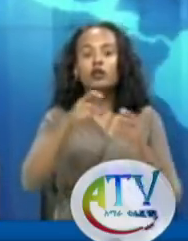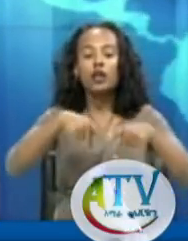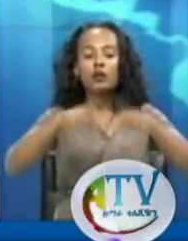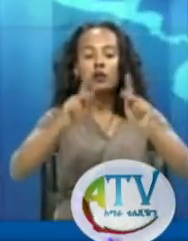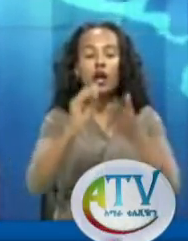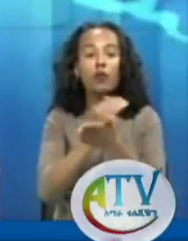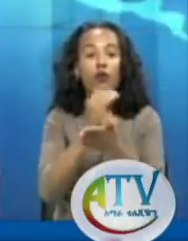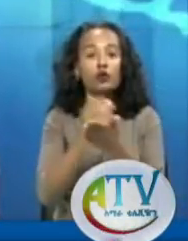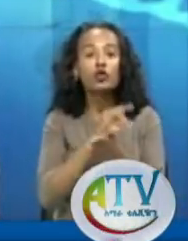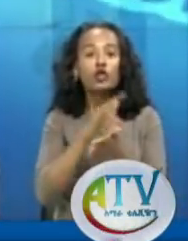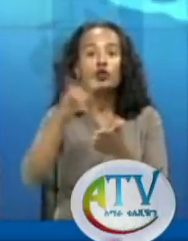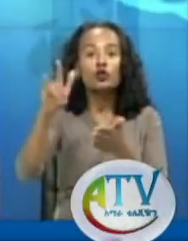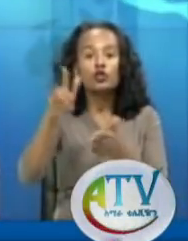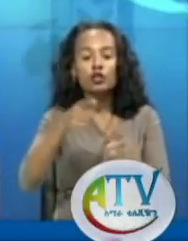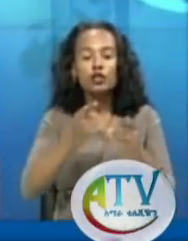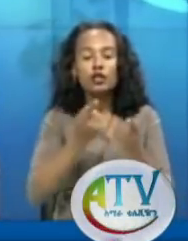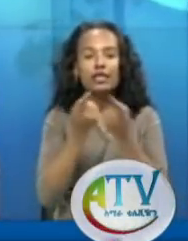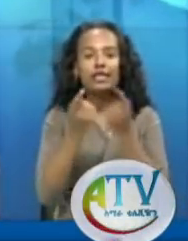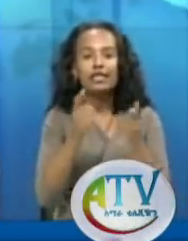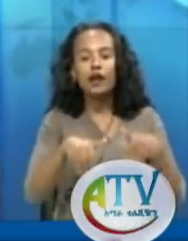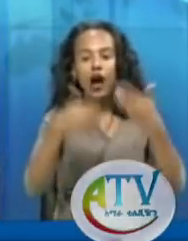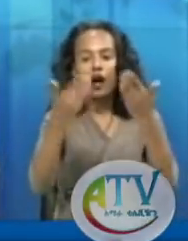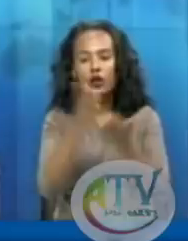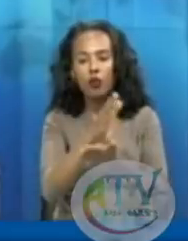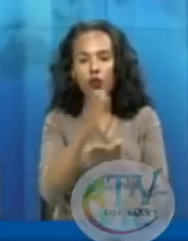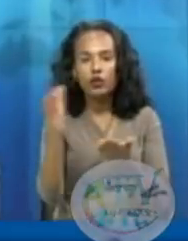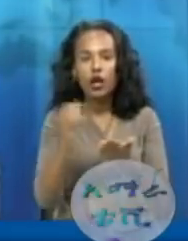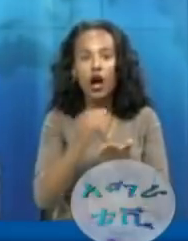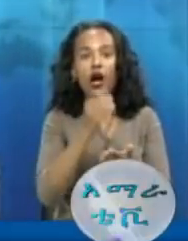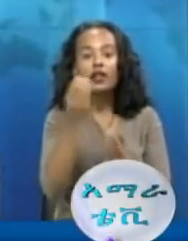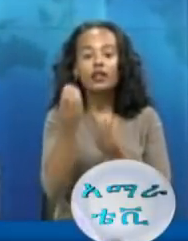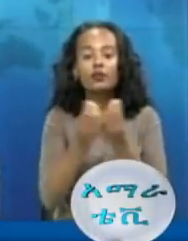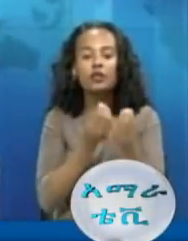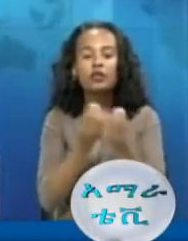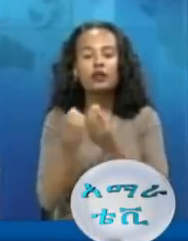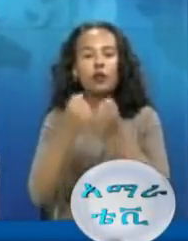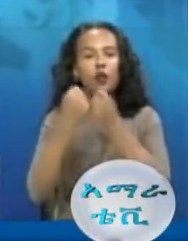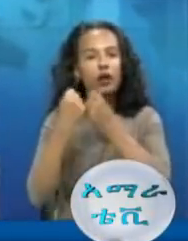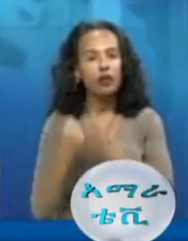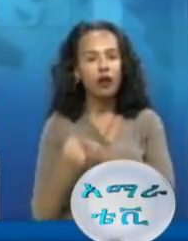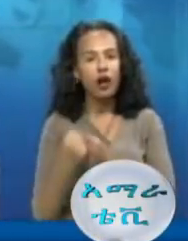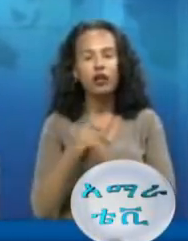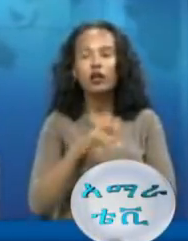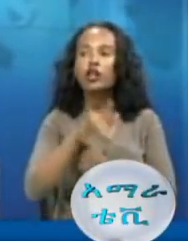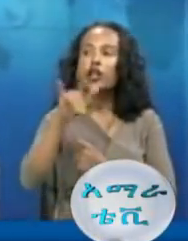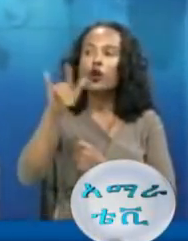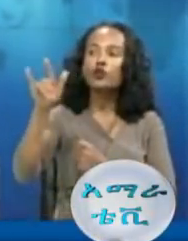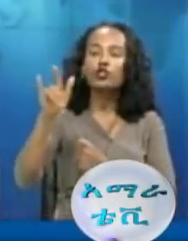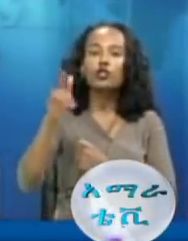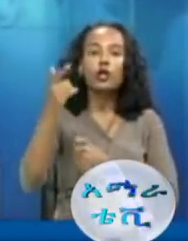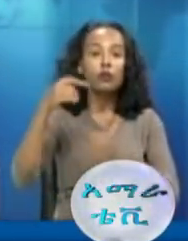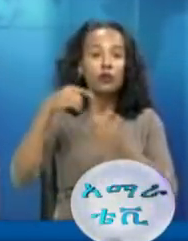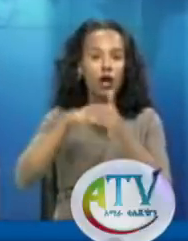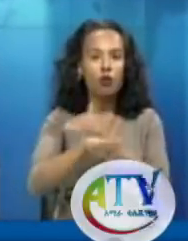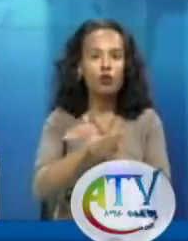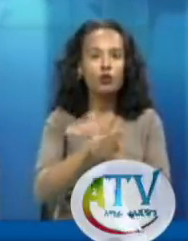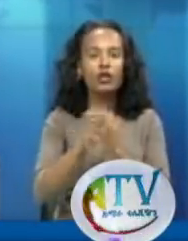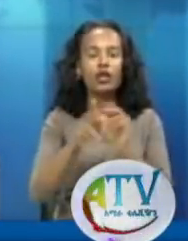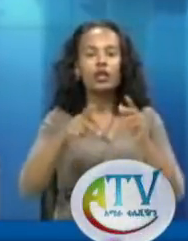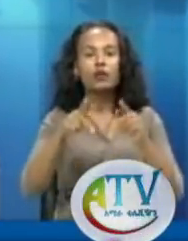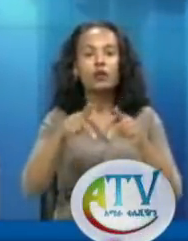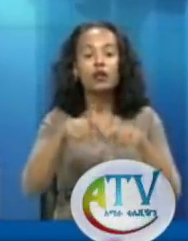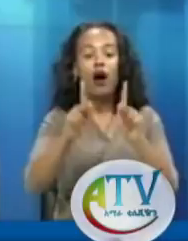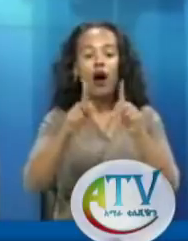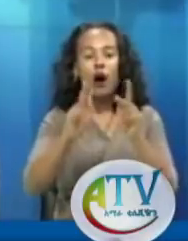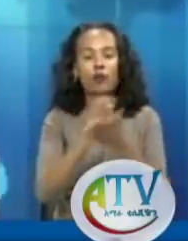ምርቶች የውጪ ንግድ አቅርቦትና ግብይትን ማጠናከር፣ ከውጪ የሚገቡ የግብርና ምርቶች